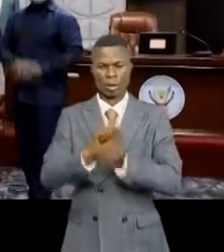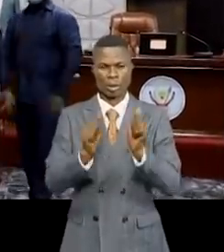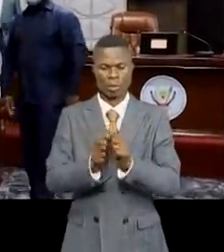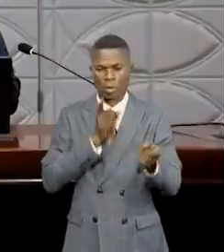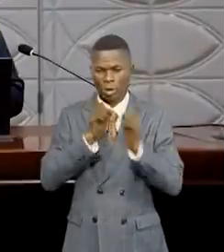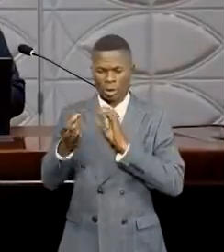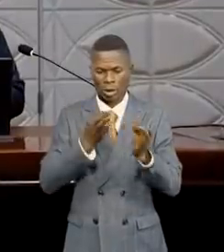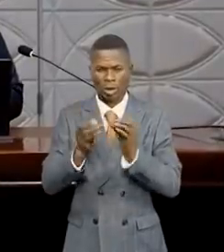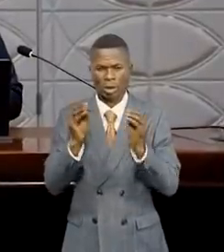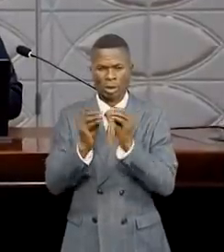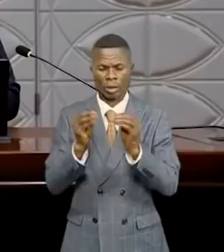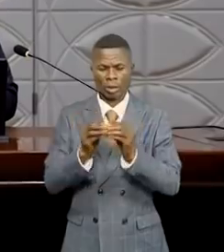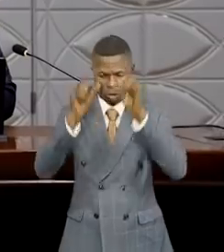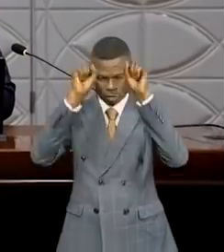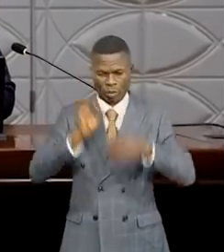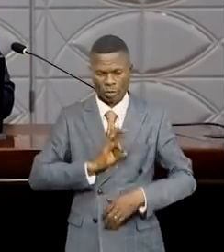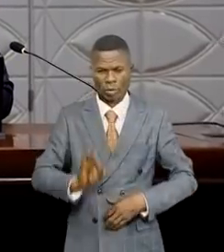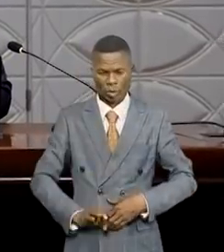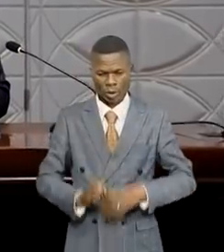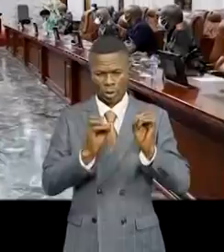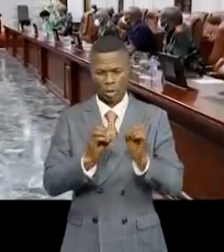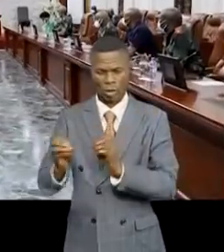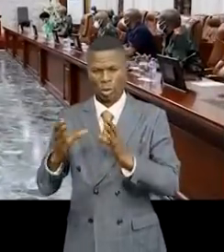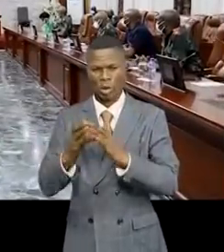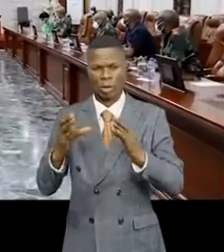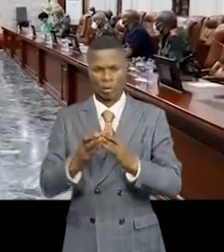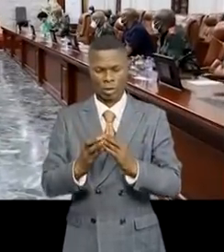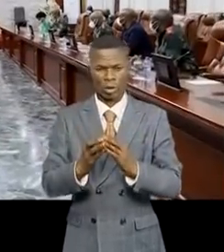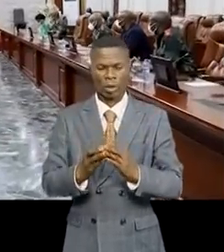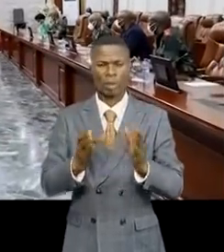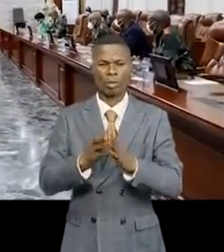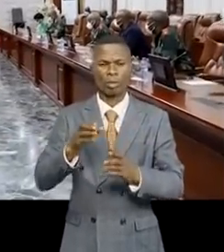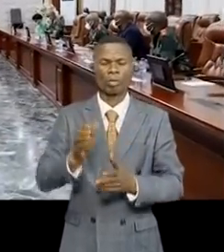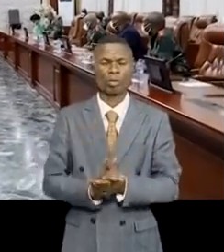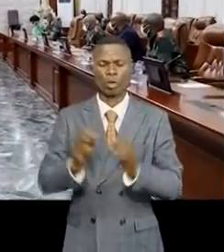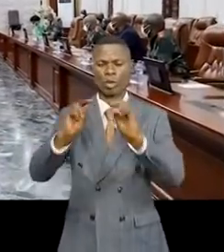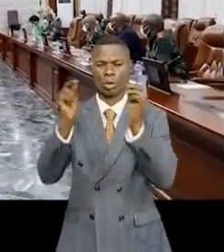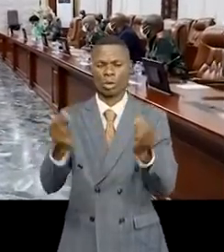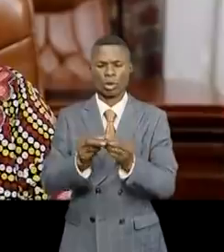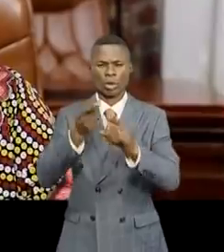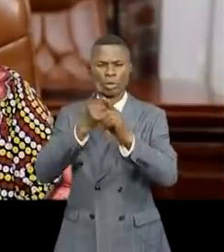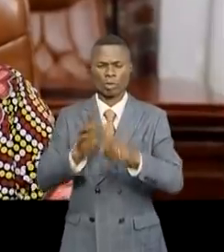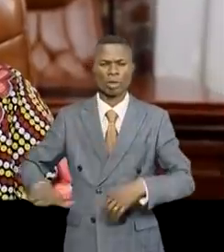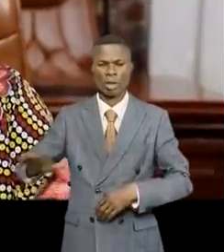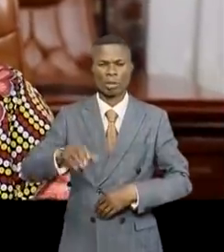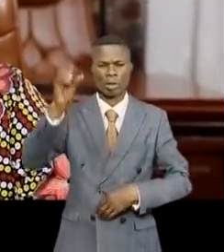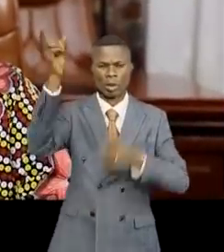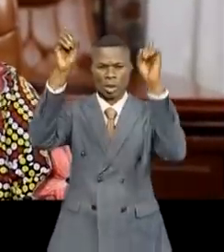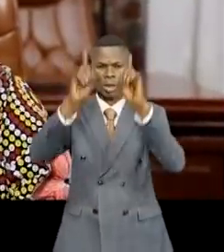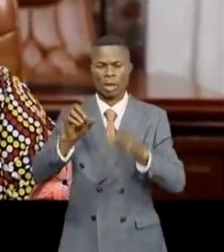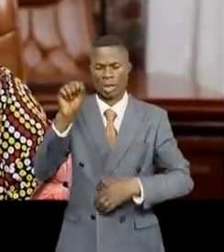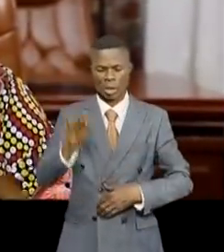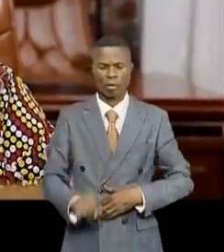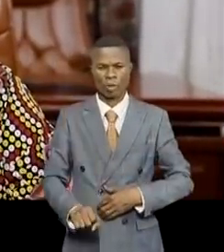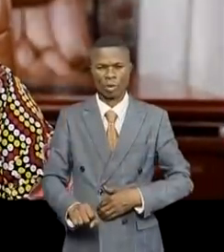évoquée lors de l'entretien que le président de la République, Félix Antoine Tshisekedi Tshilombo, a eu avec une délégation sud-africaine conduite par Nosiviwe